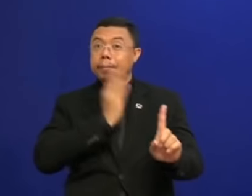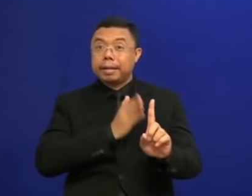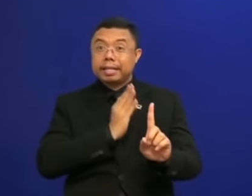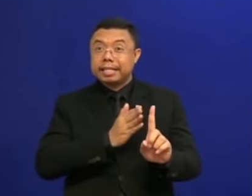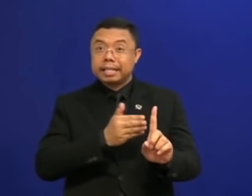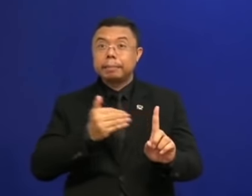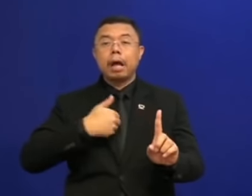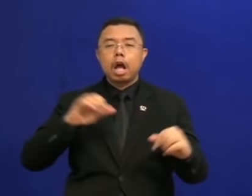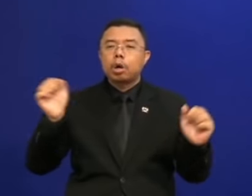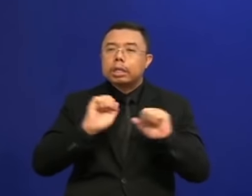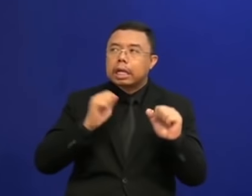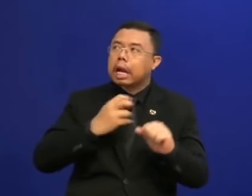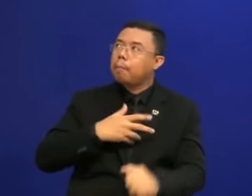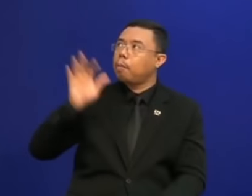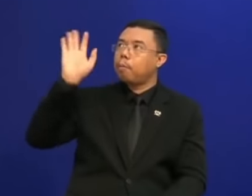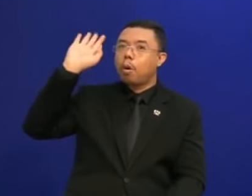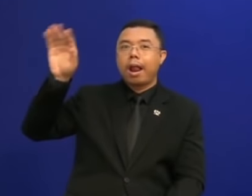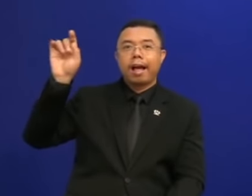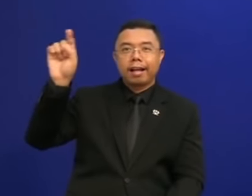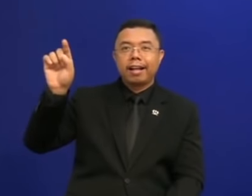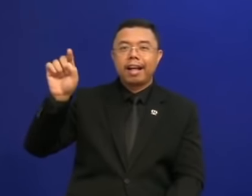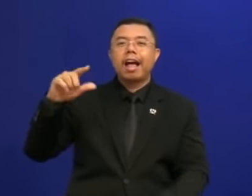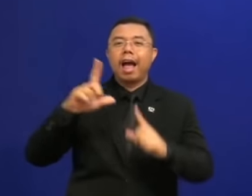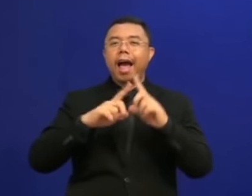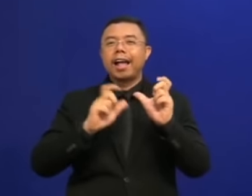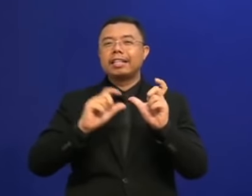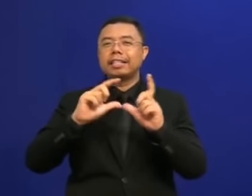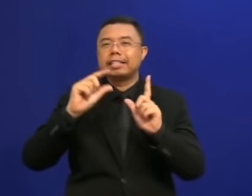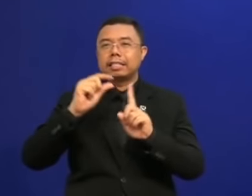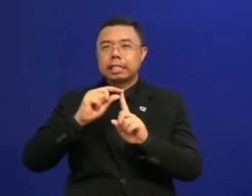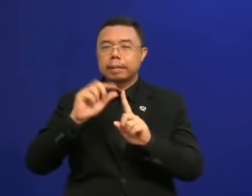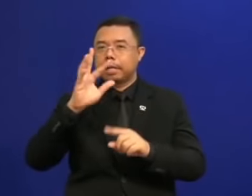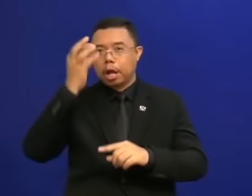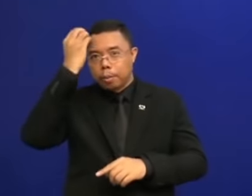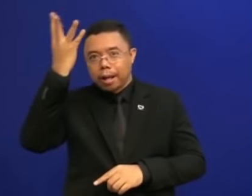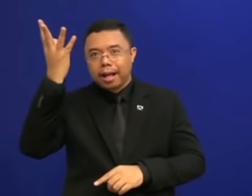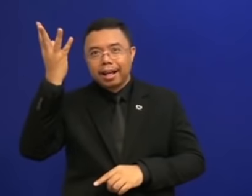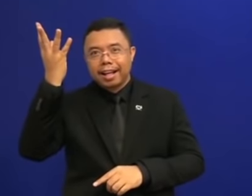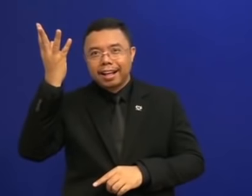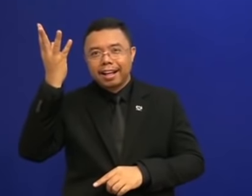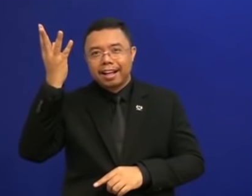prinsip aku segera akan pulang. Asap. Jangan lupa.